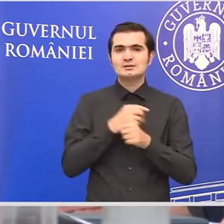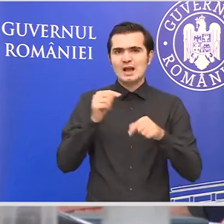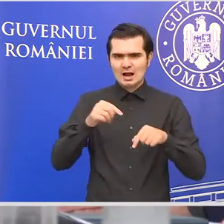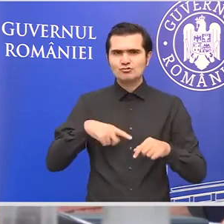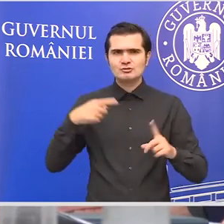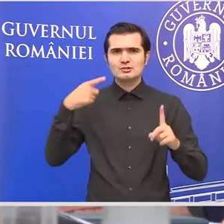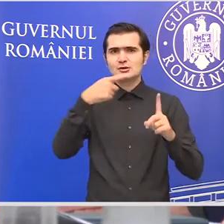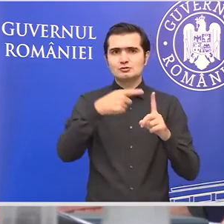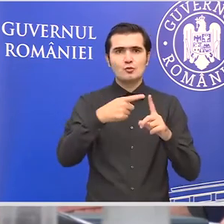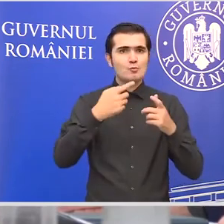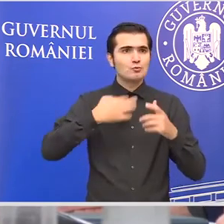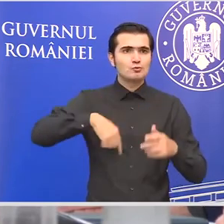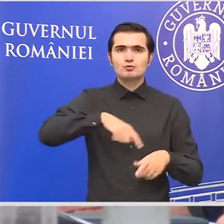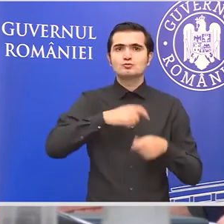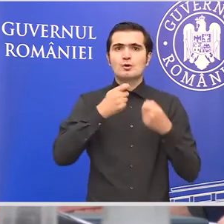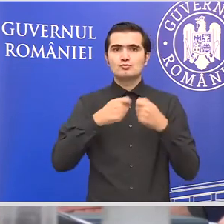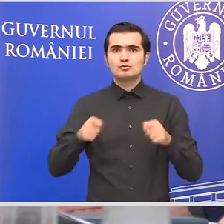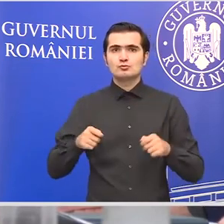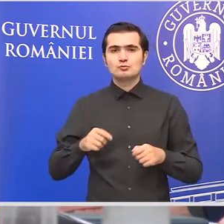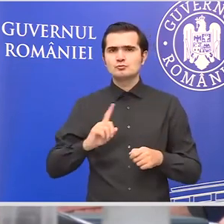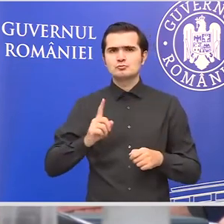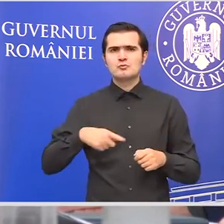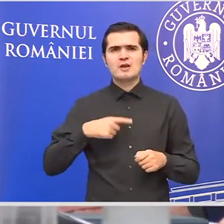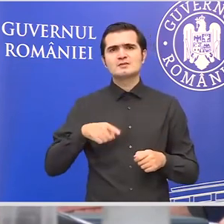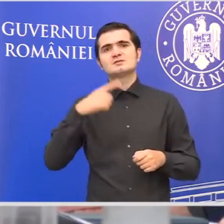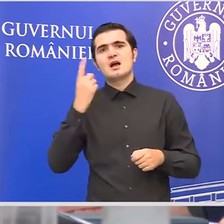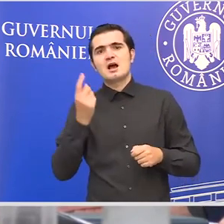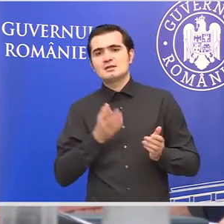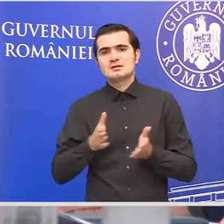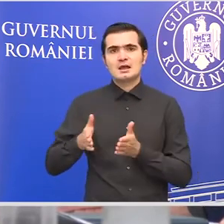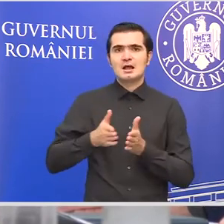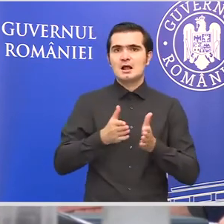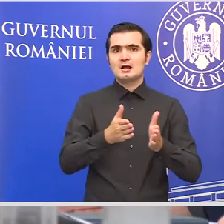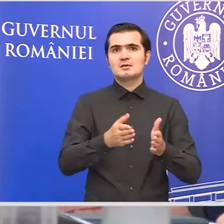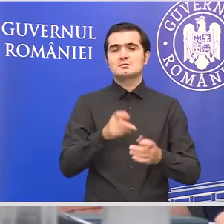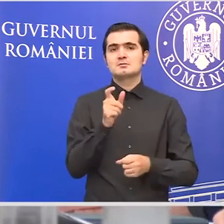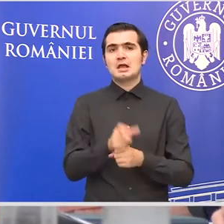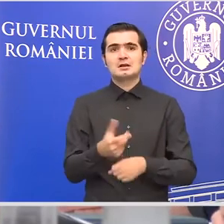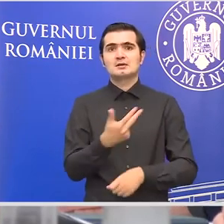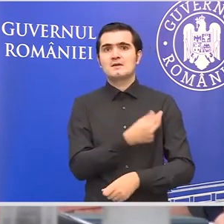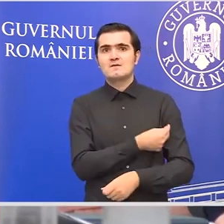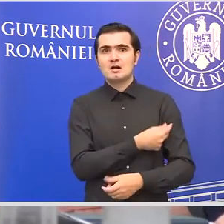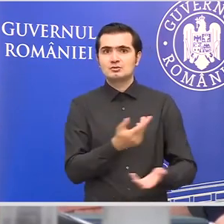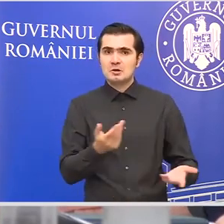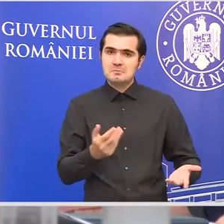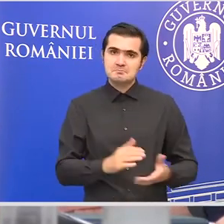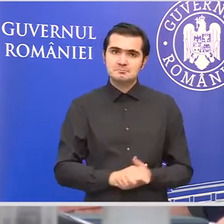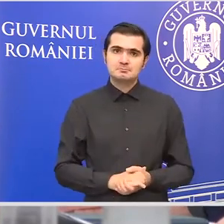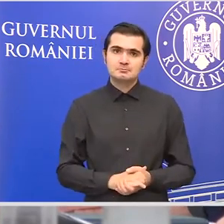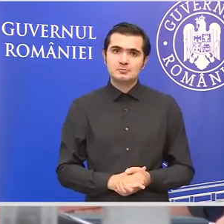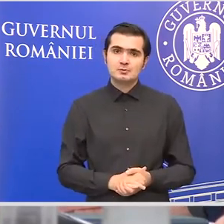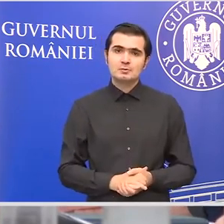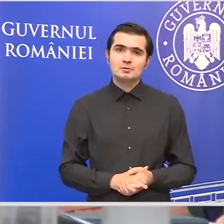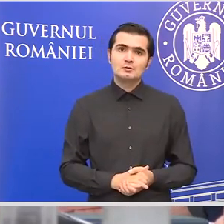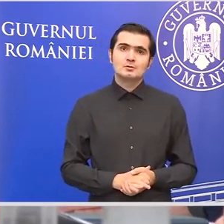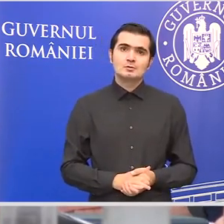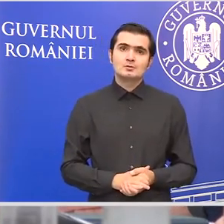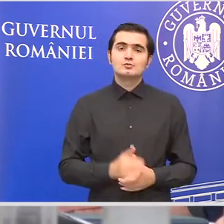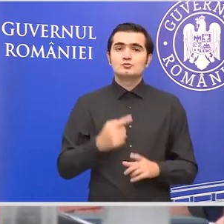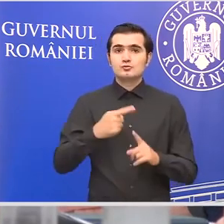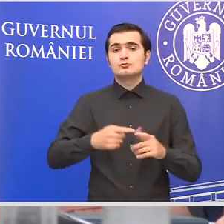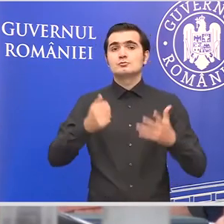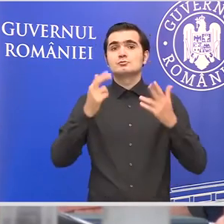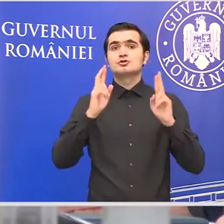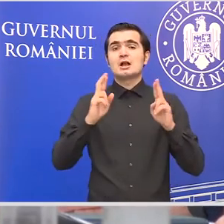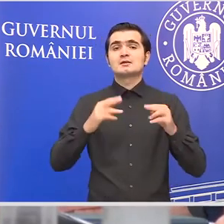Nu există alte căi decât să ne vaccinăm cu șanse foarte